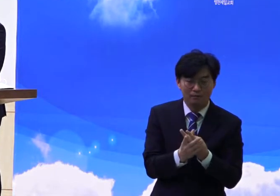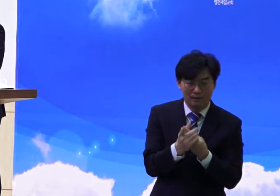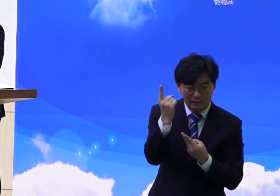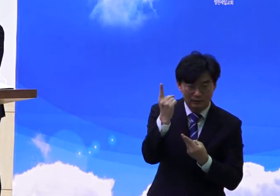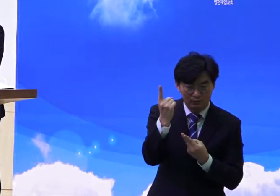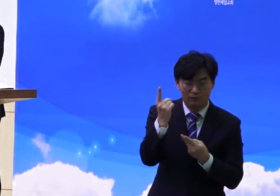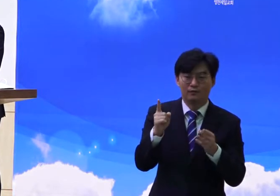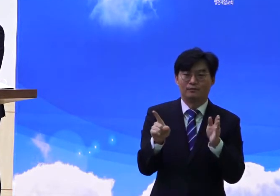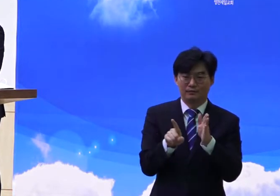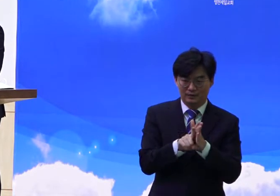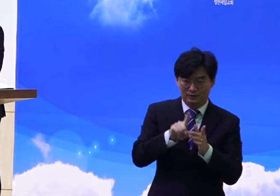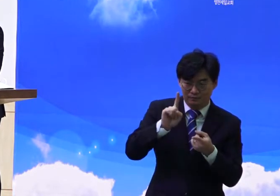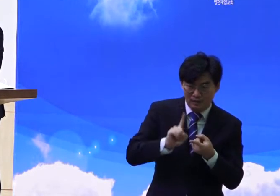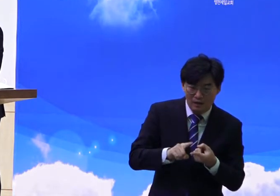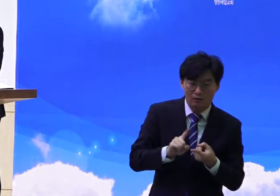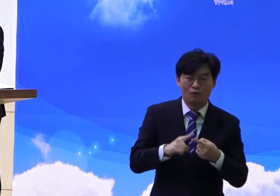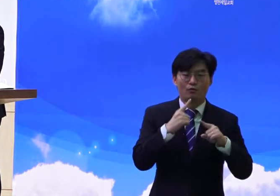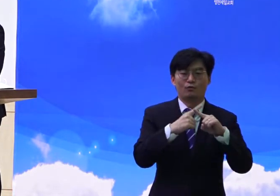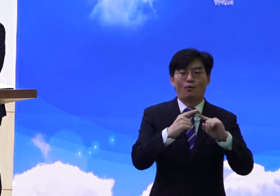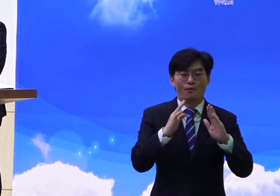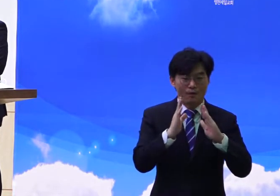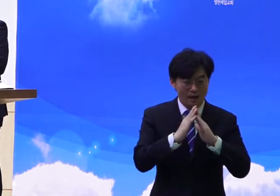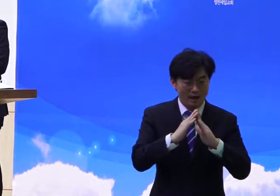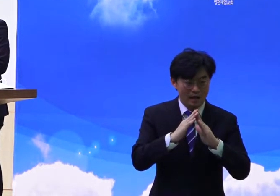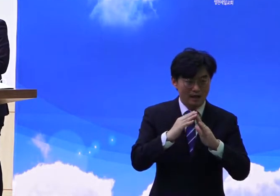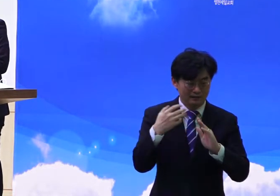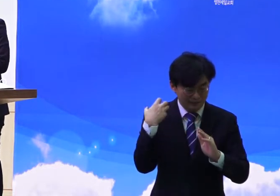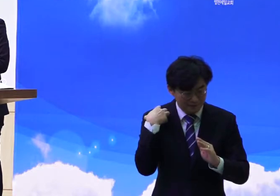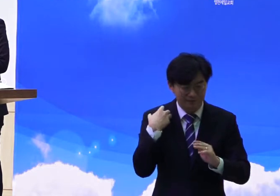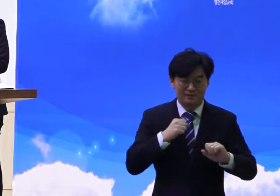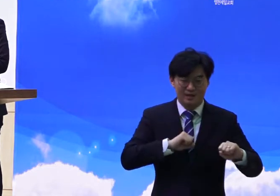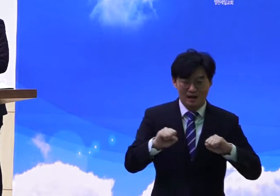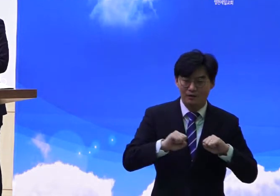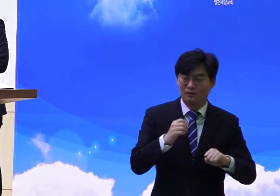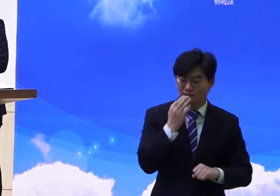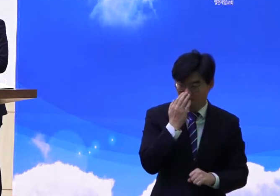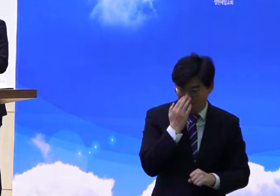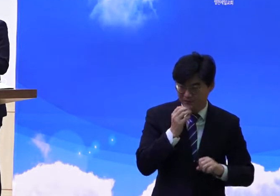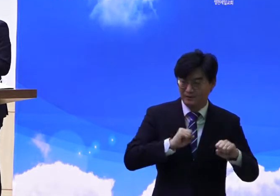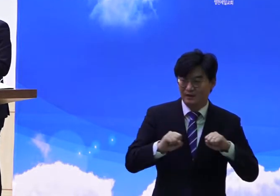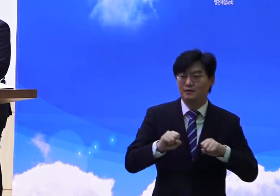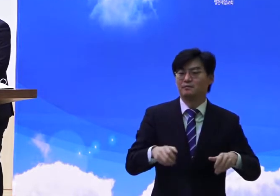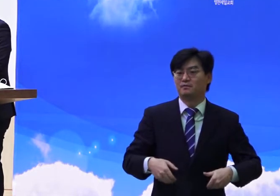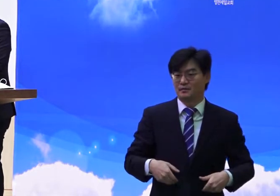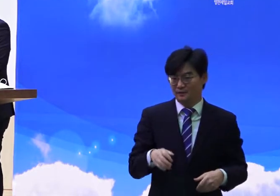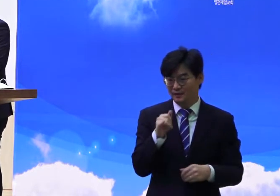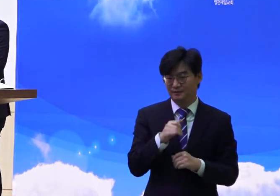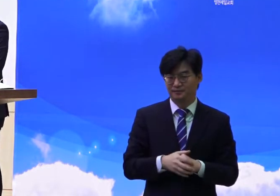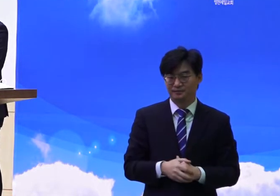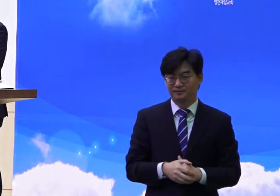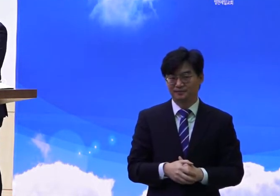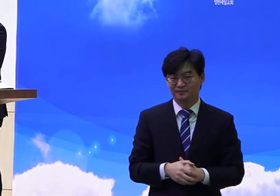지켜나가는 것, 그것이 주님께서 원하시는 것이라고 믿습니다. 이런 확신이 있기